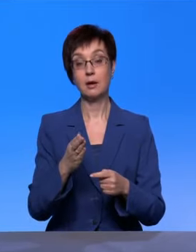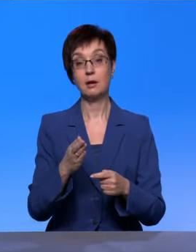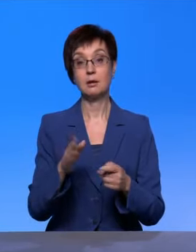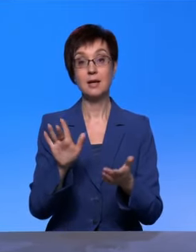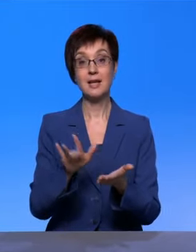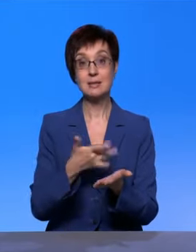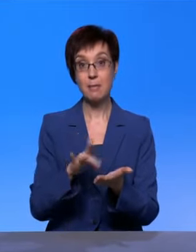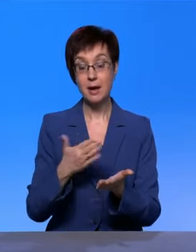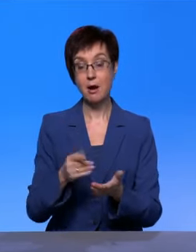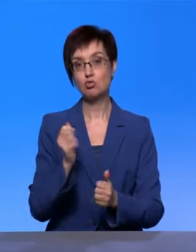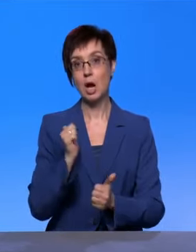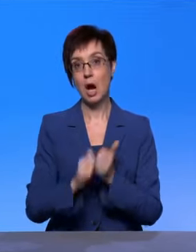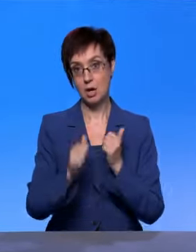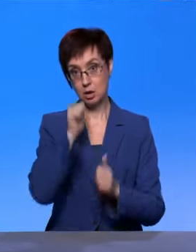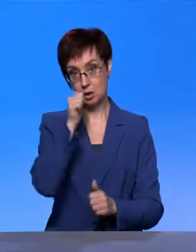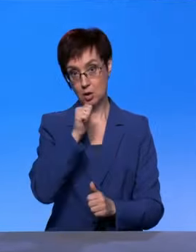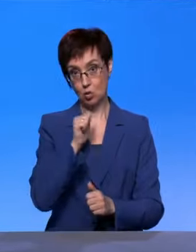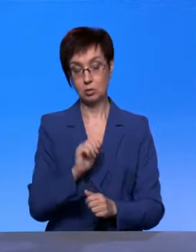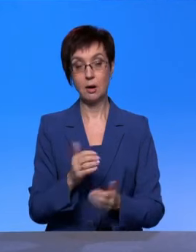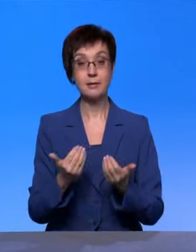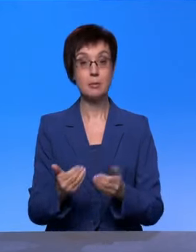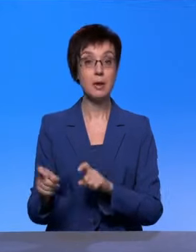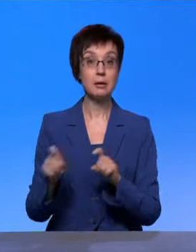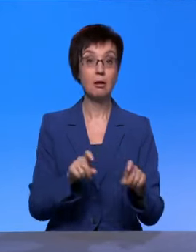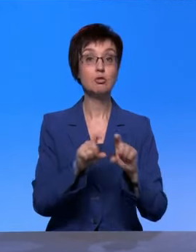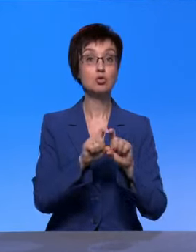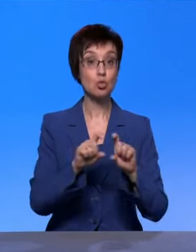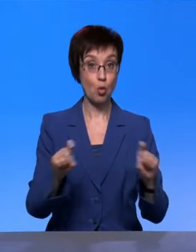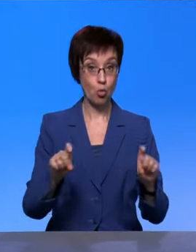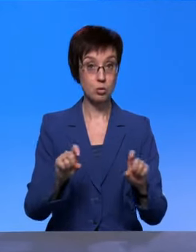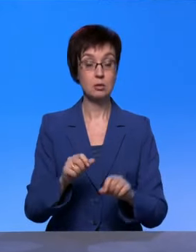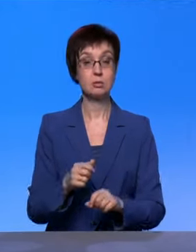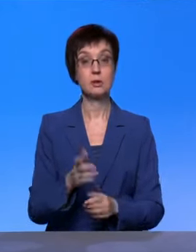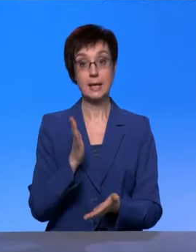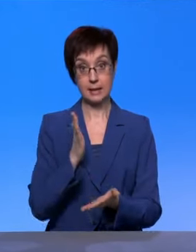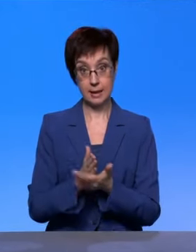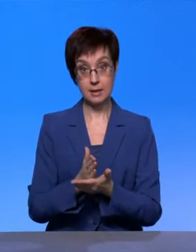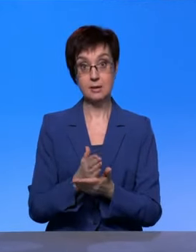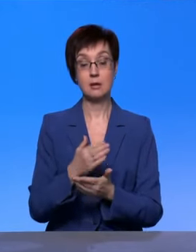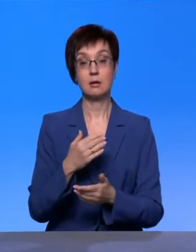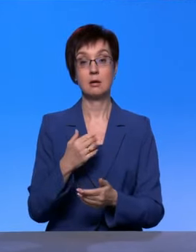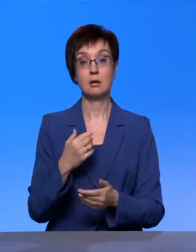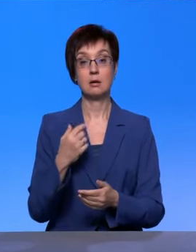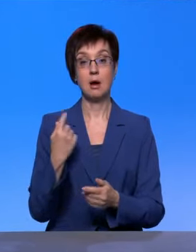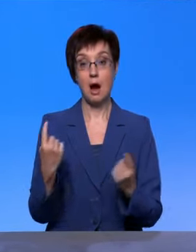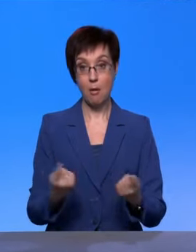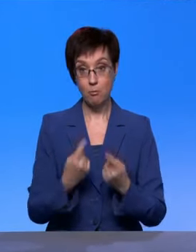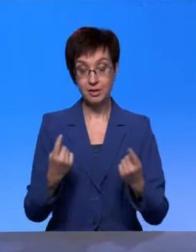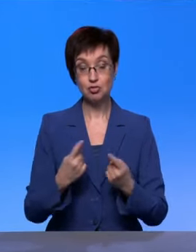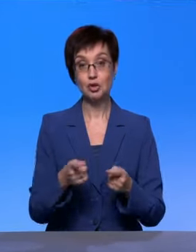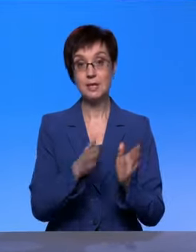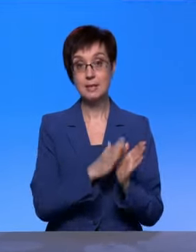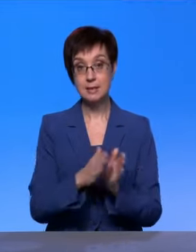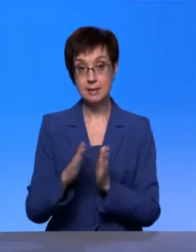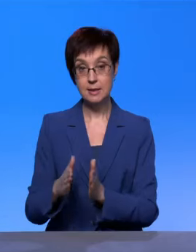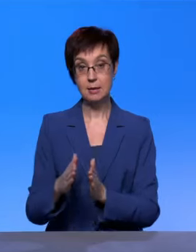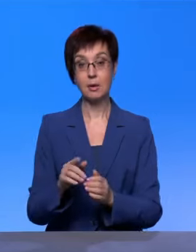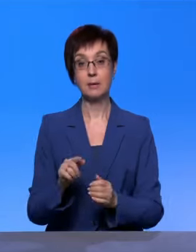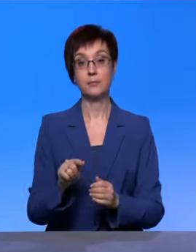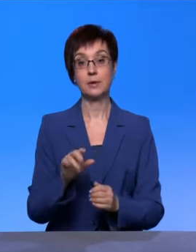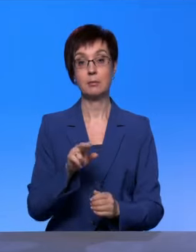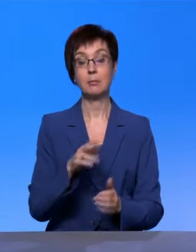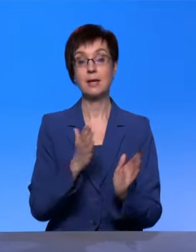к школе. Почему-то вот, коллеги, есть обычная система замера наших успехов. Вот, скажем, система ПИЗа. Мы